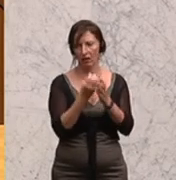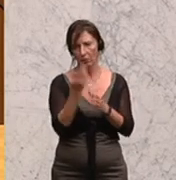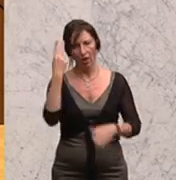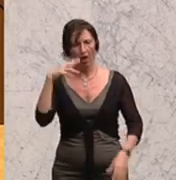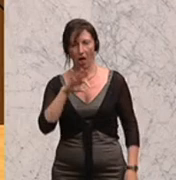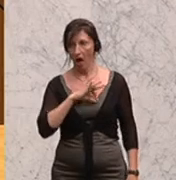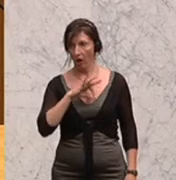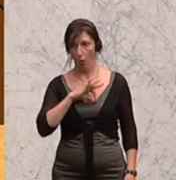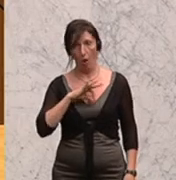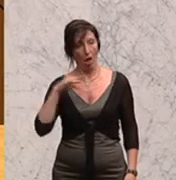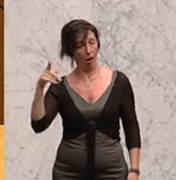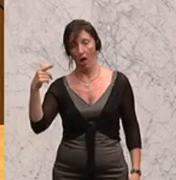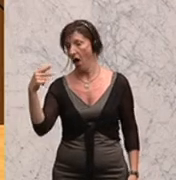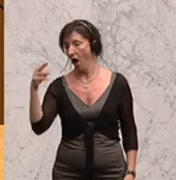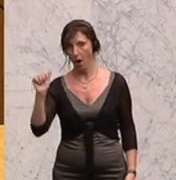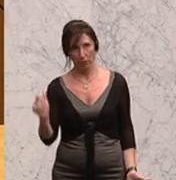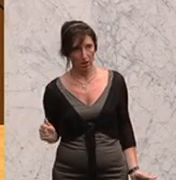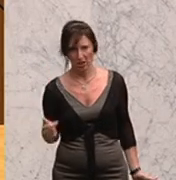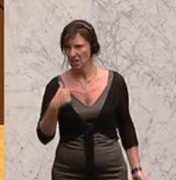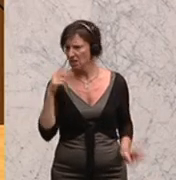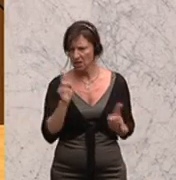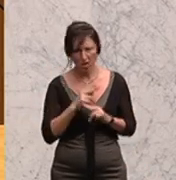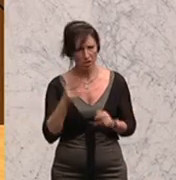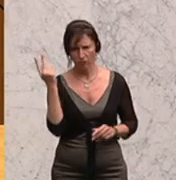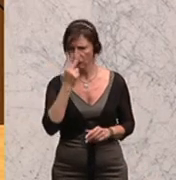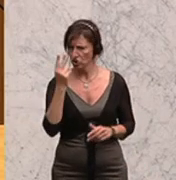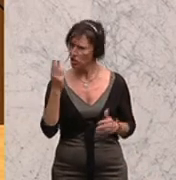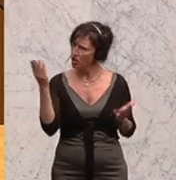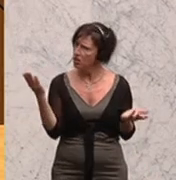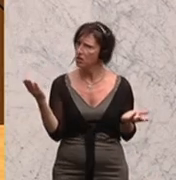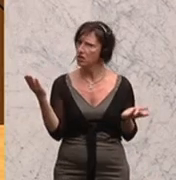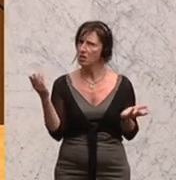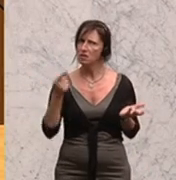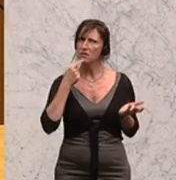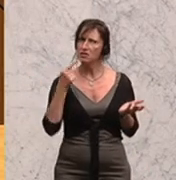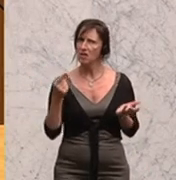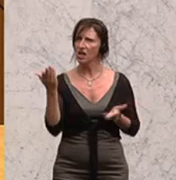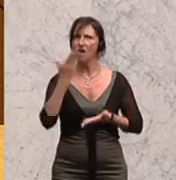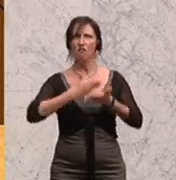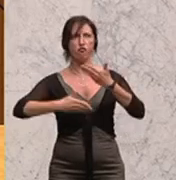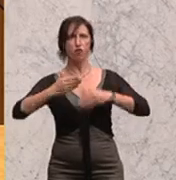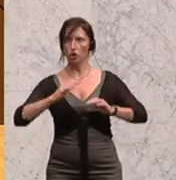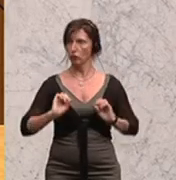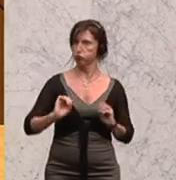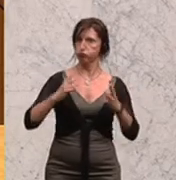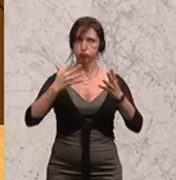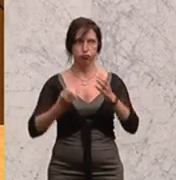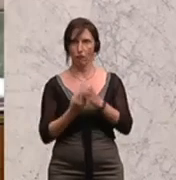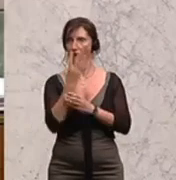bei bestem Wissen nicht verstehen, wenn Sie von einem Wirtschaftsschub